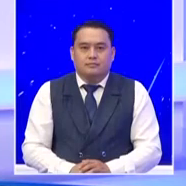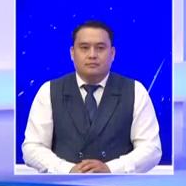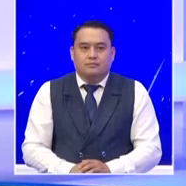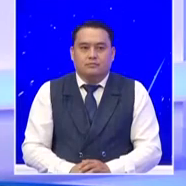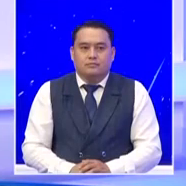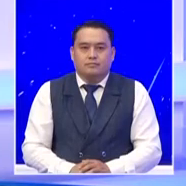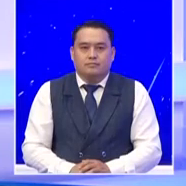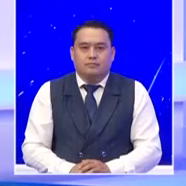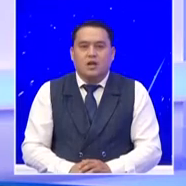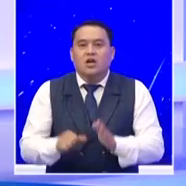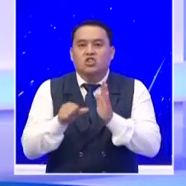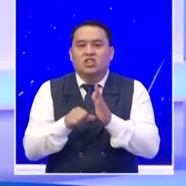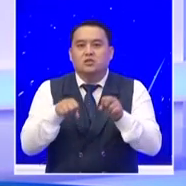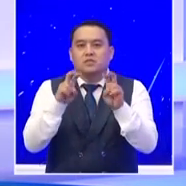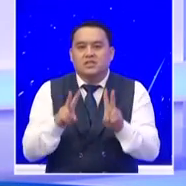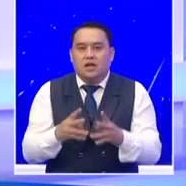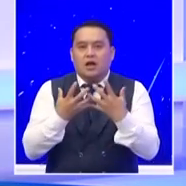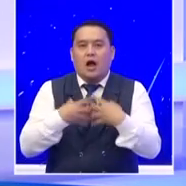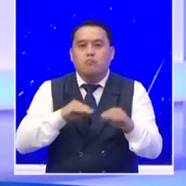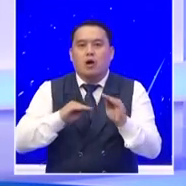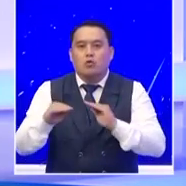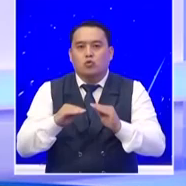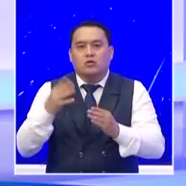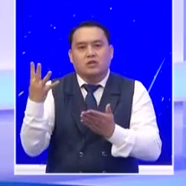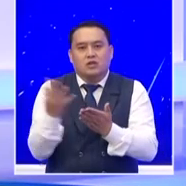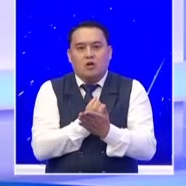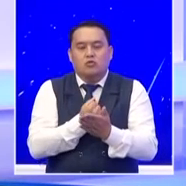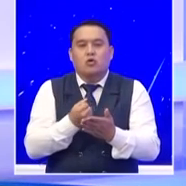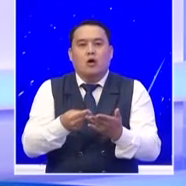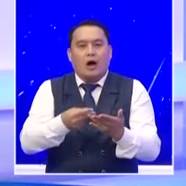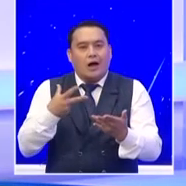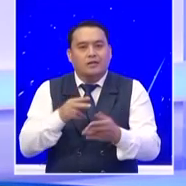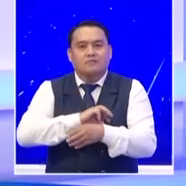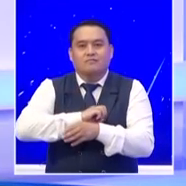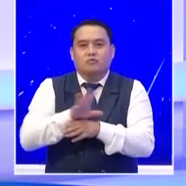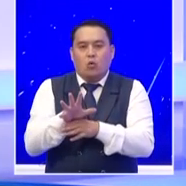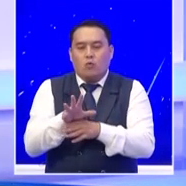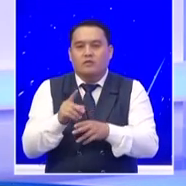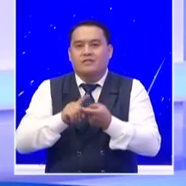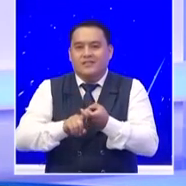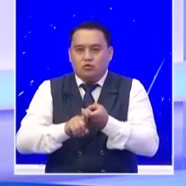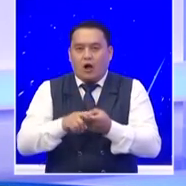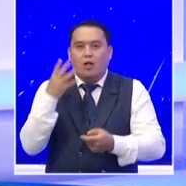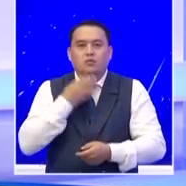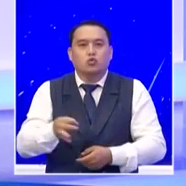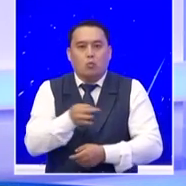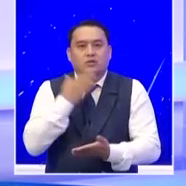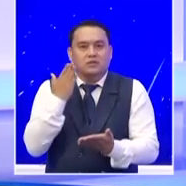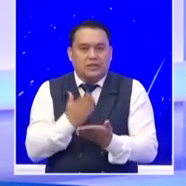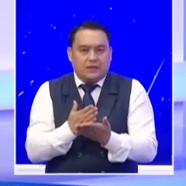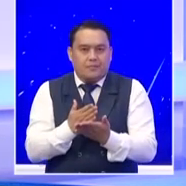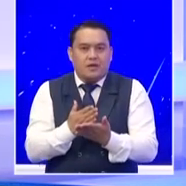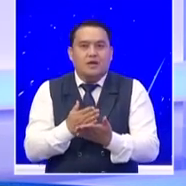Во всеоружии 6 специальных анализ приборов для мгновенного обнаружения COVID-19 появились в Алматинской области. Техника